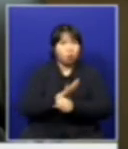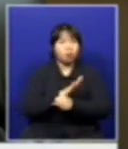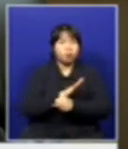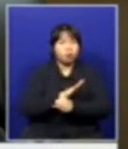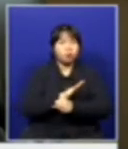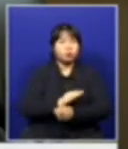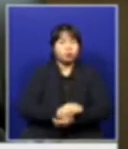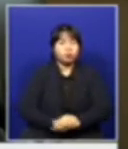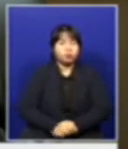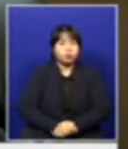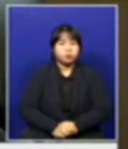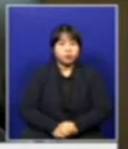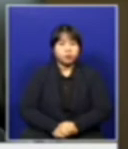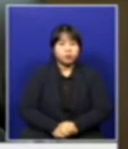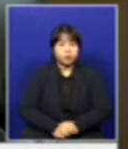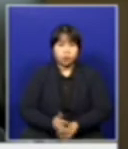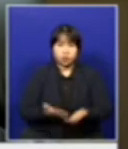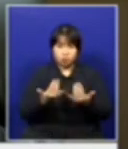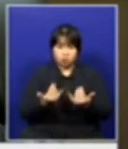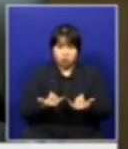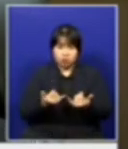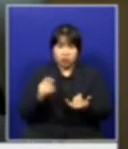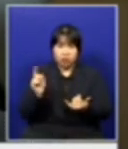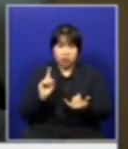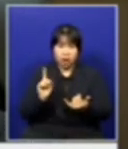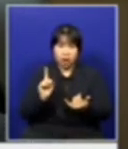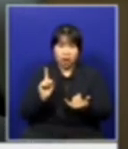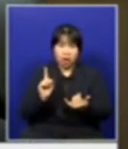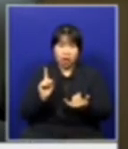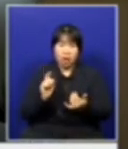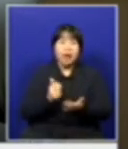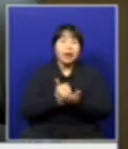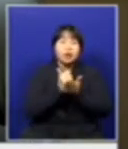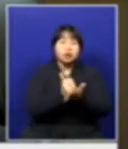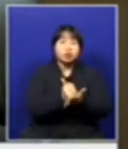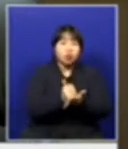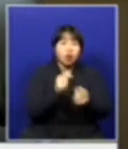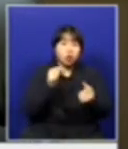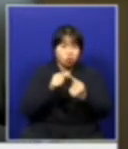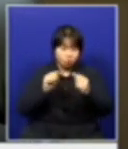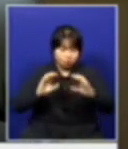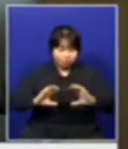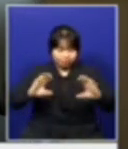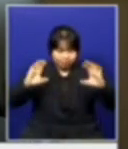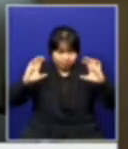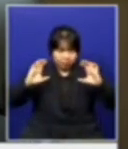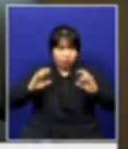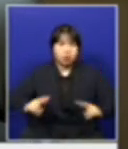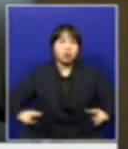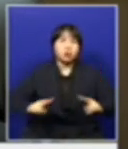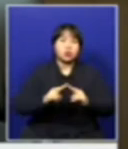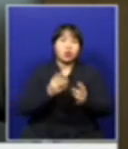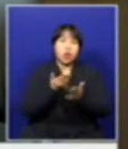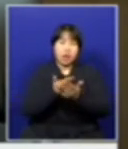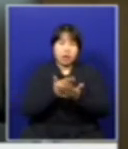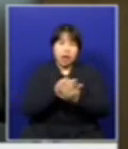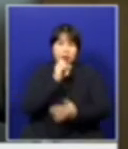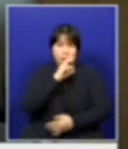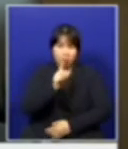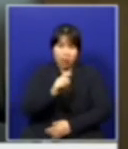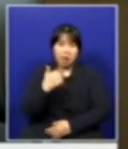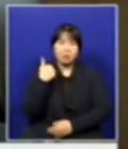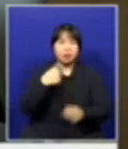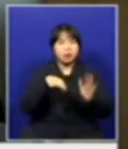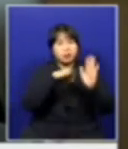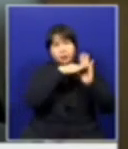นอกจากนี้นะฮะการเยียวยาของคณะรัฐบาลหรือกระทรวงการคลังที่ออกมาเนี่ยนะฮะมันมีขั้นตอนที่ยุ่ง